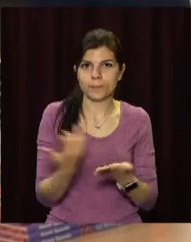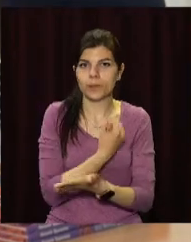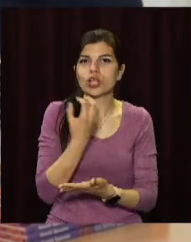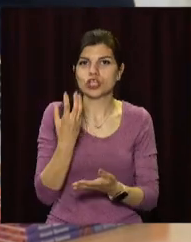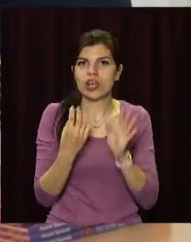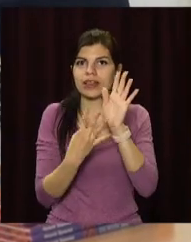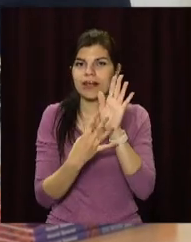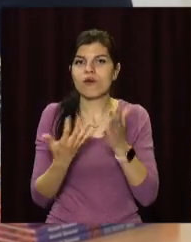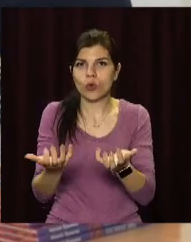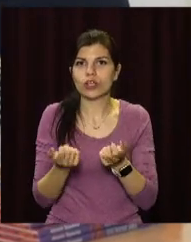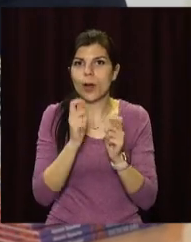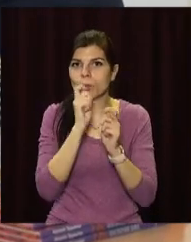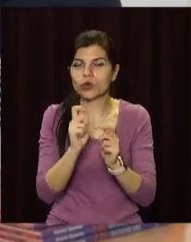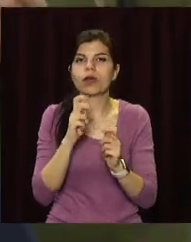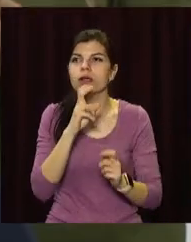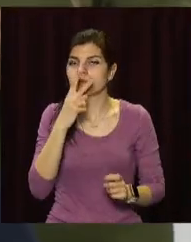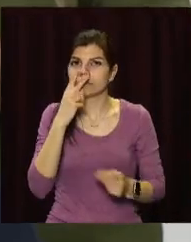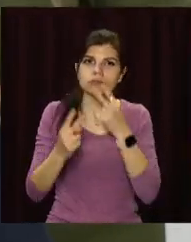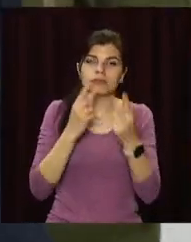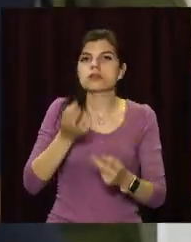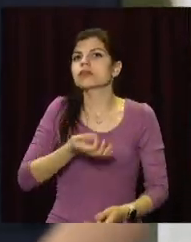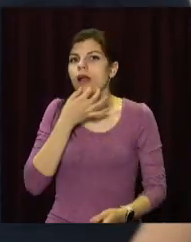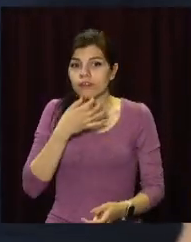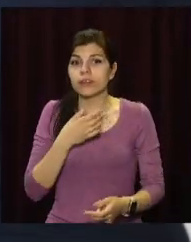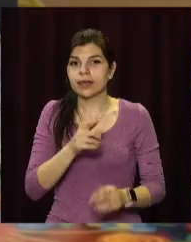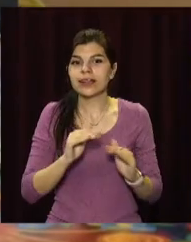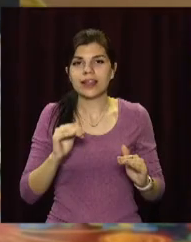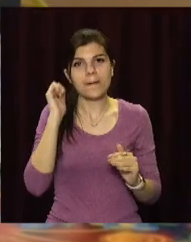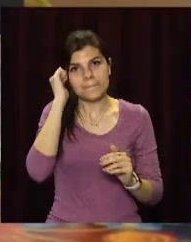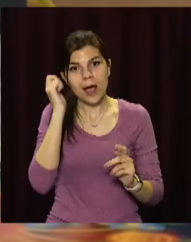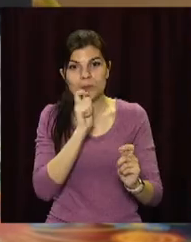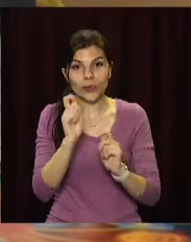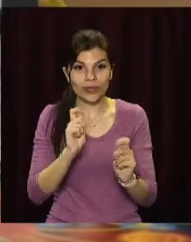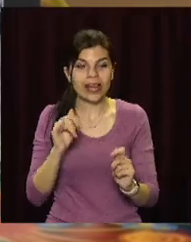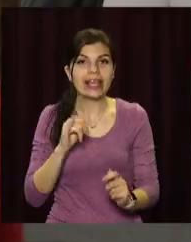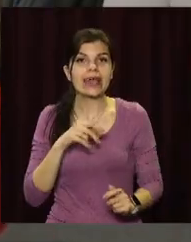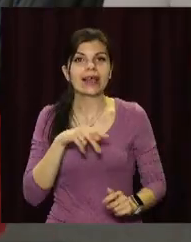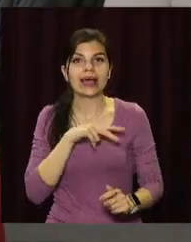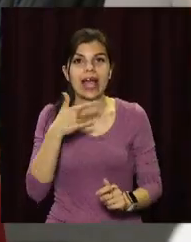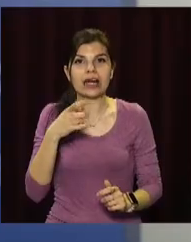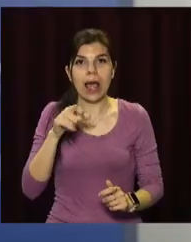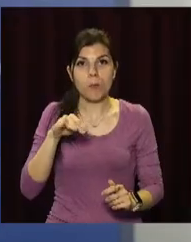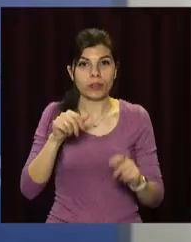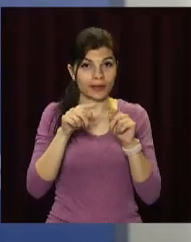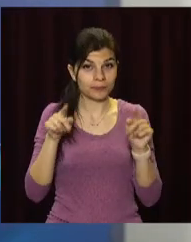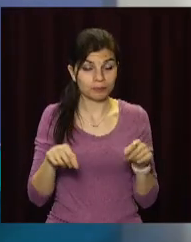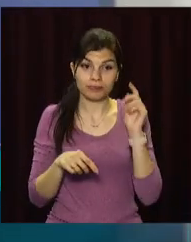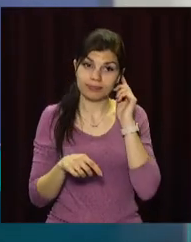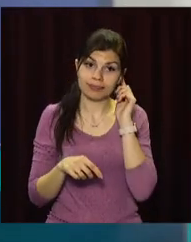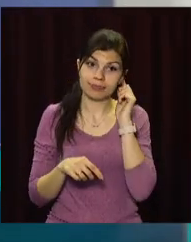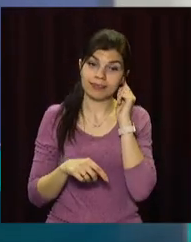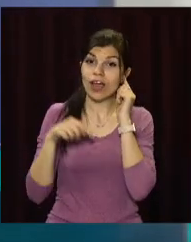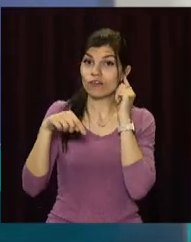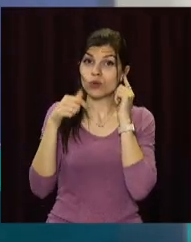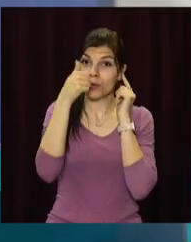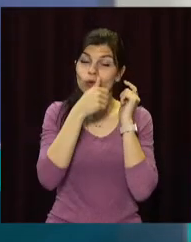ще 9 отримали призи глядацьких симпатій. Дітлахи отримали пам'ятні подарунки та грамоти. В цьому році був такий